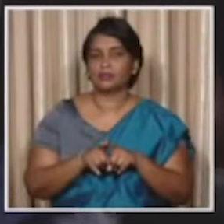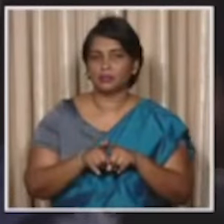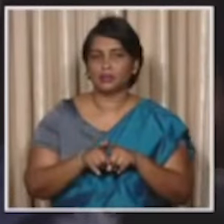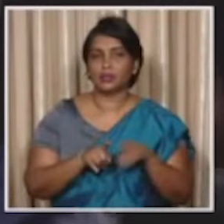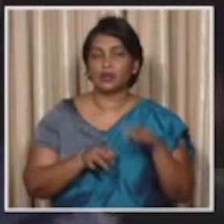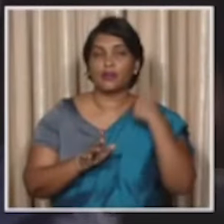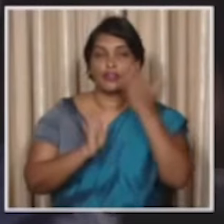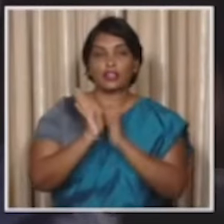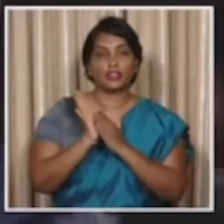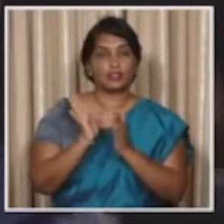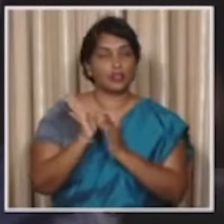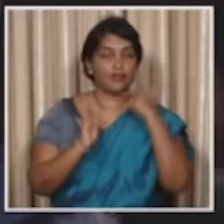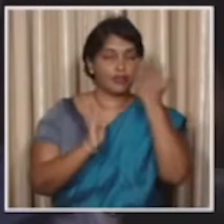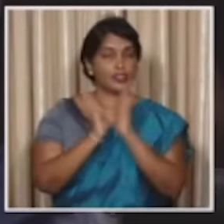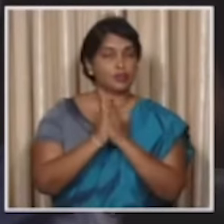සමාජ මාධ්‍ය හරහා